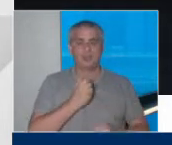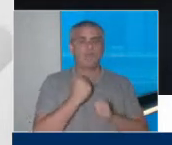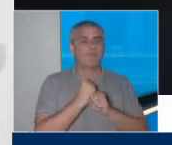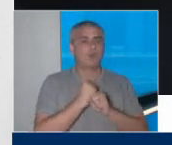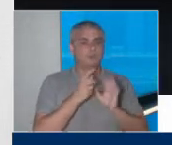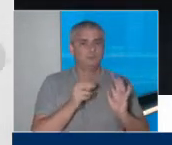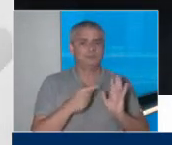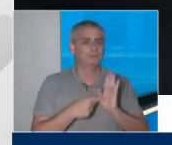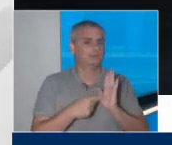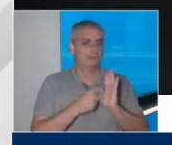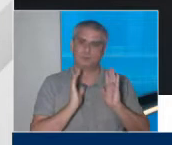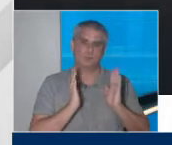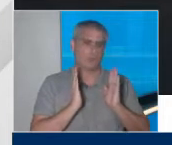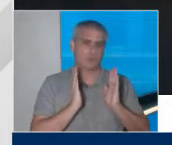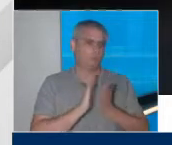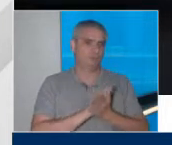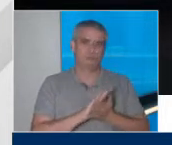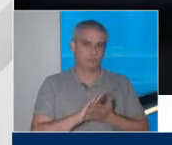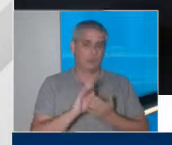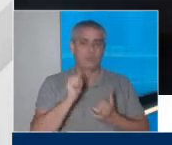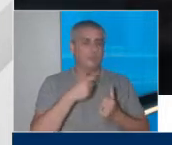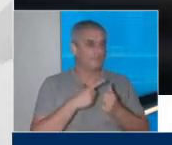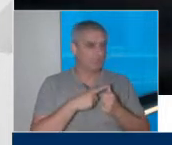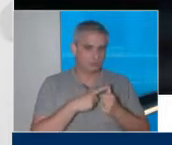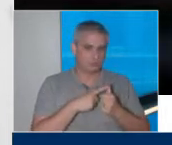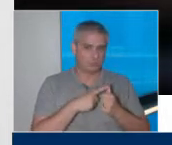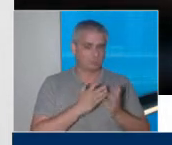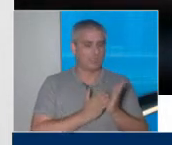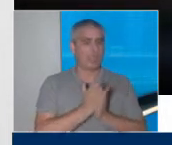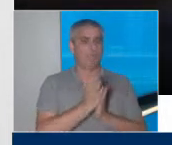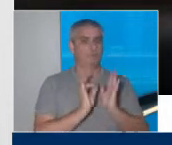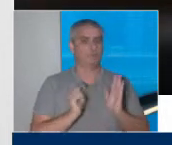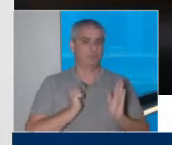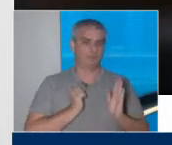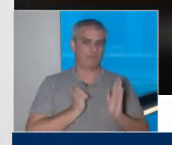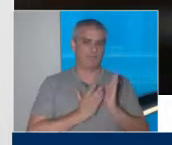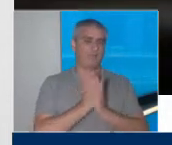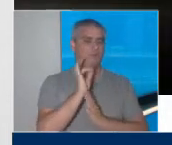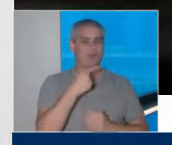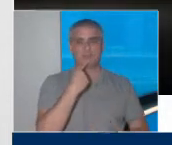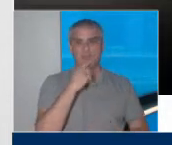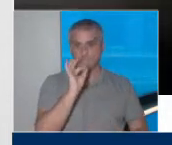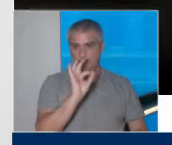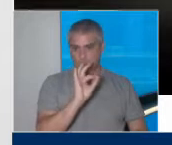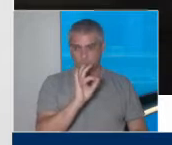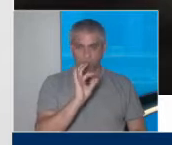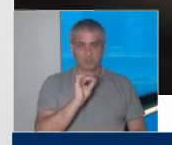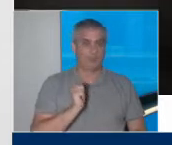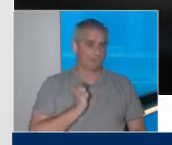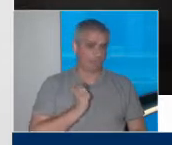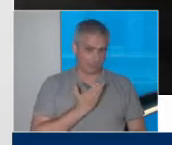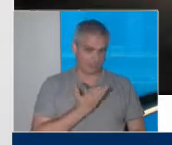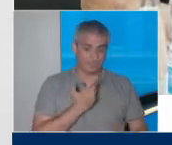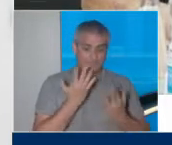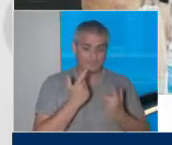זה מסיבה מאוד מאוד פשוטה. קודם כל, האמינות של צהל והאמינות של הדיווחים של צהל,